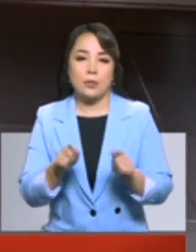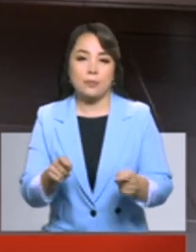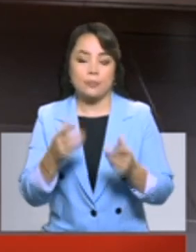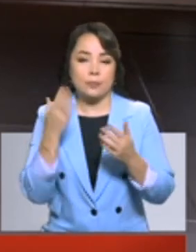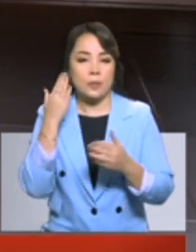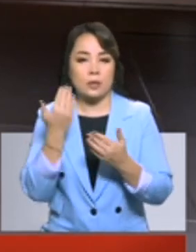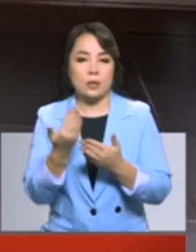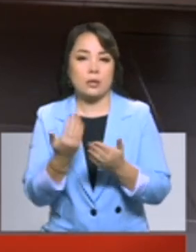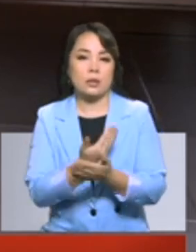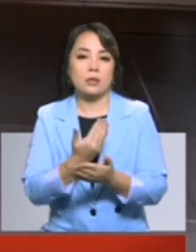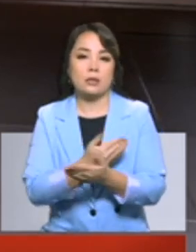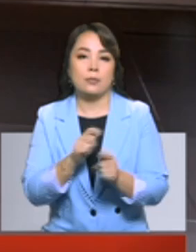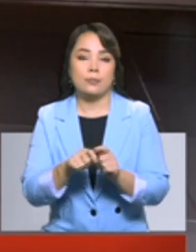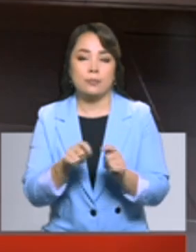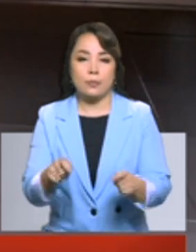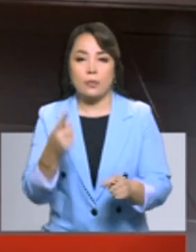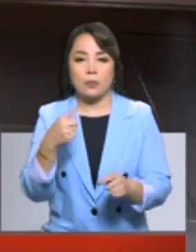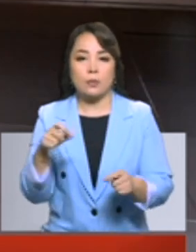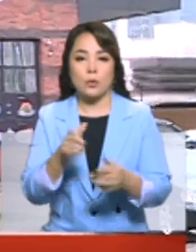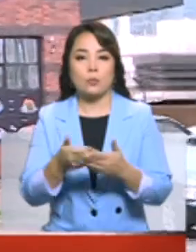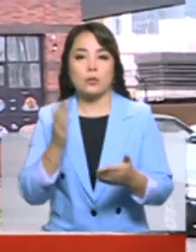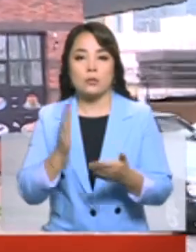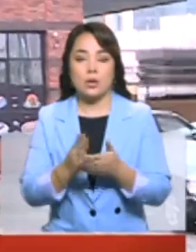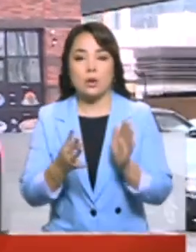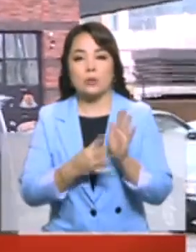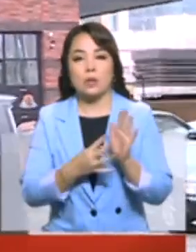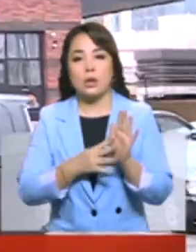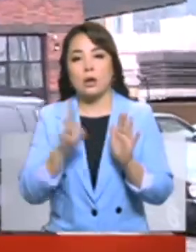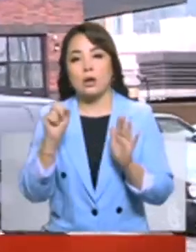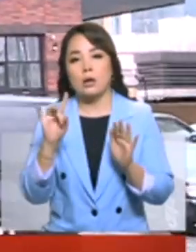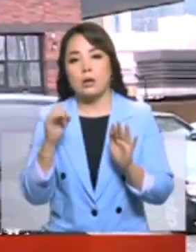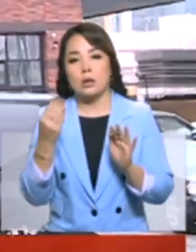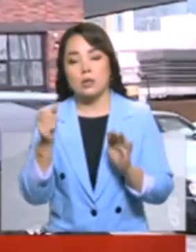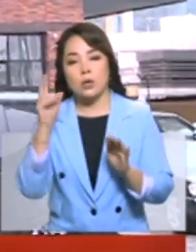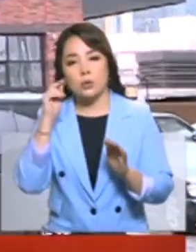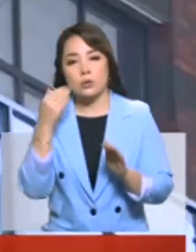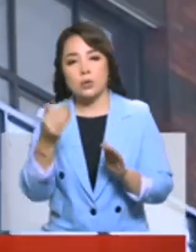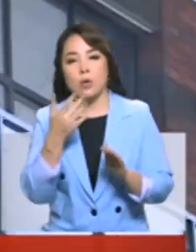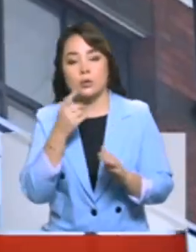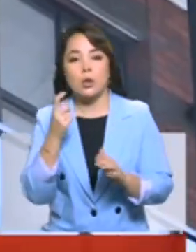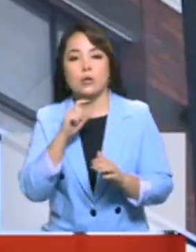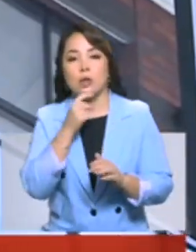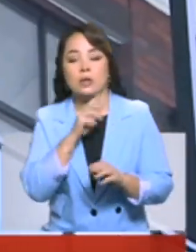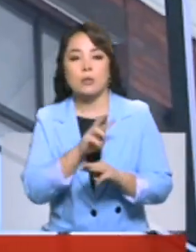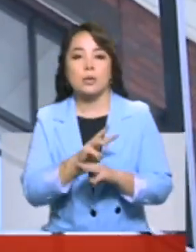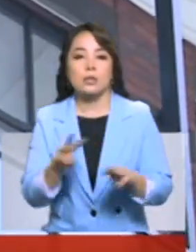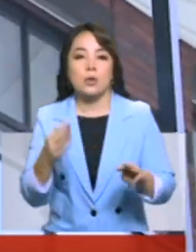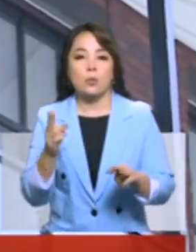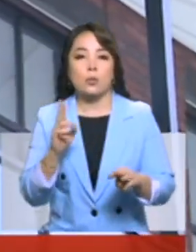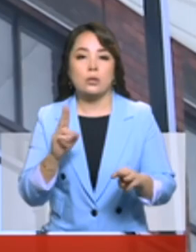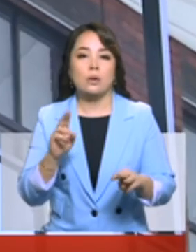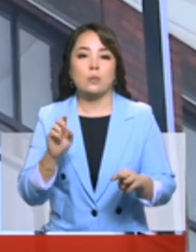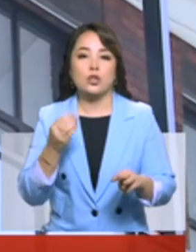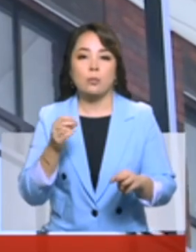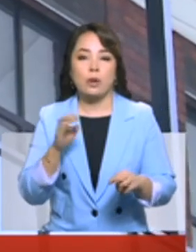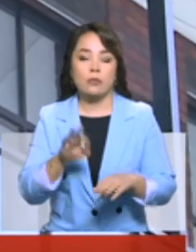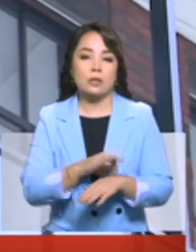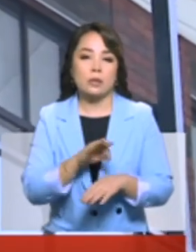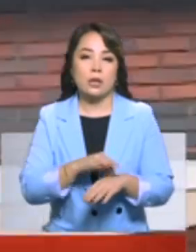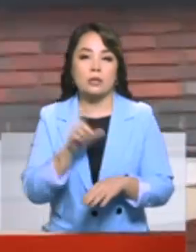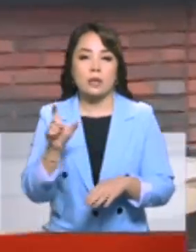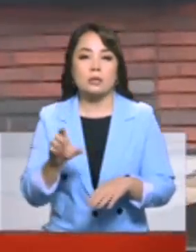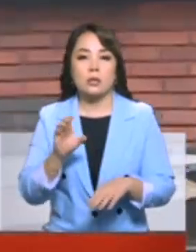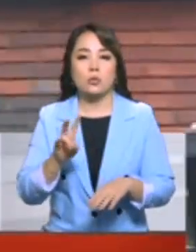деп пікір білдірді. Осыдан тура бір апта бұрын, яғни 9 қараша күні бұрынғы ұлттық экономика министрі Қуандық Бишімбаев әйелі